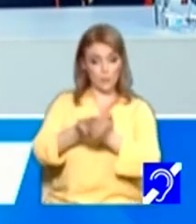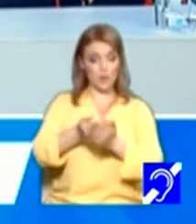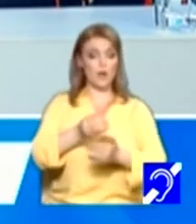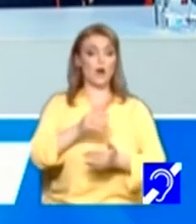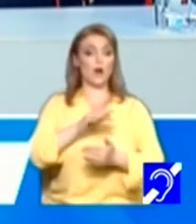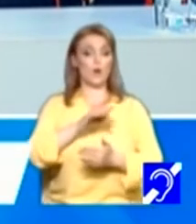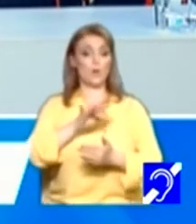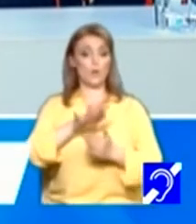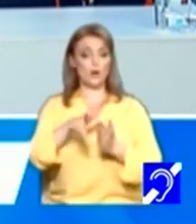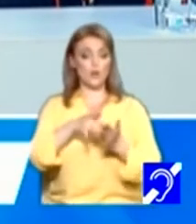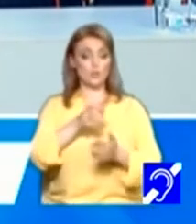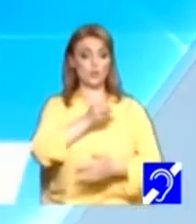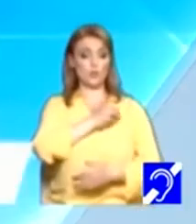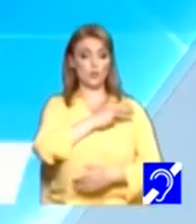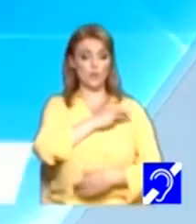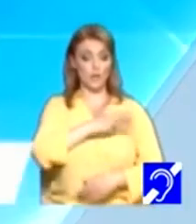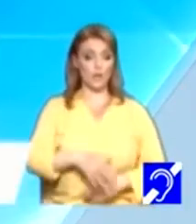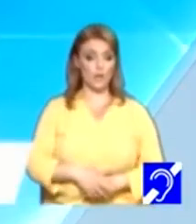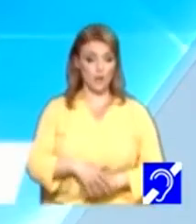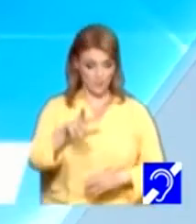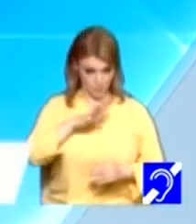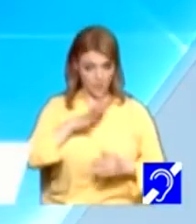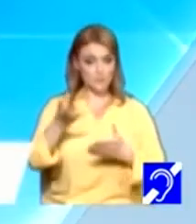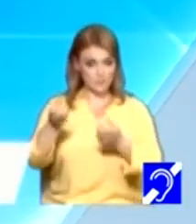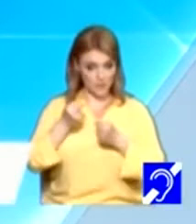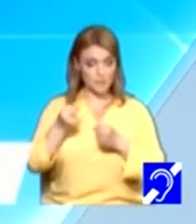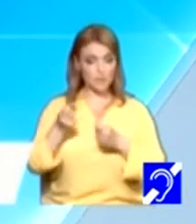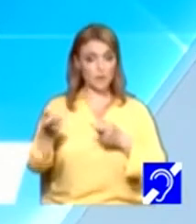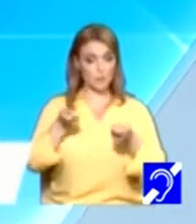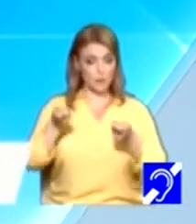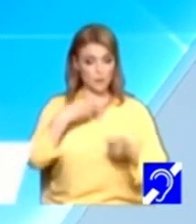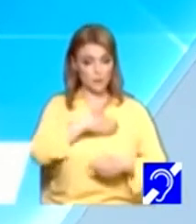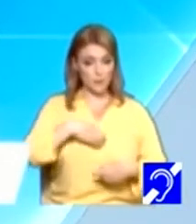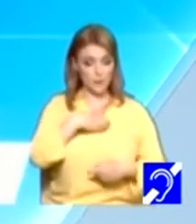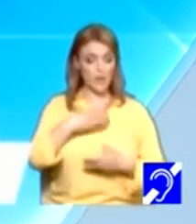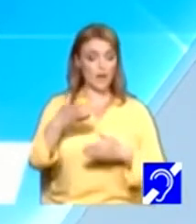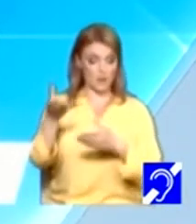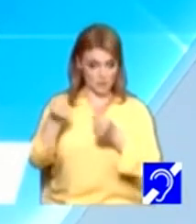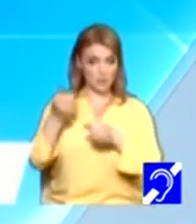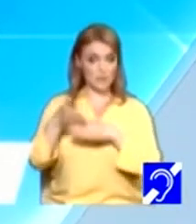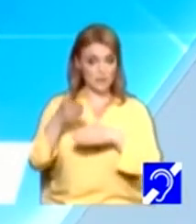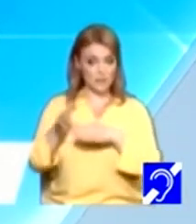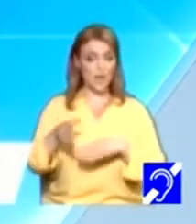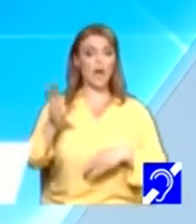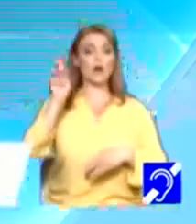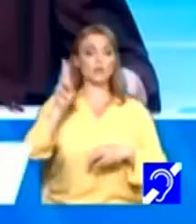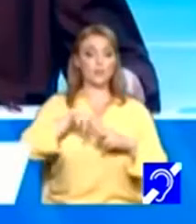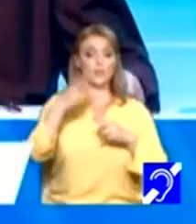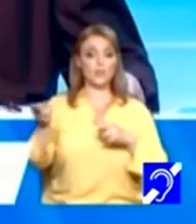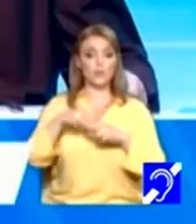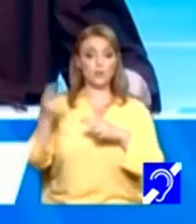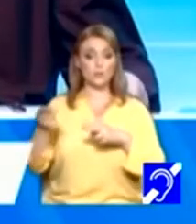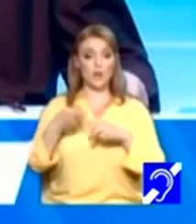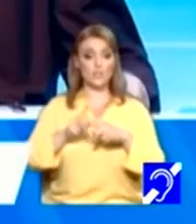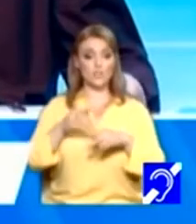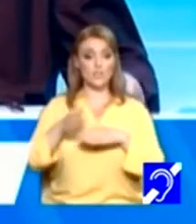în Orhei, dacă nu mă înșel, vă deja ați încărcat până prin 2030 ceva, deci pur și simplu cine o să plătească toate datoriile? Din cât înțeleg eu,